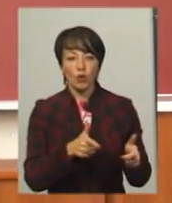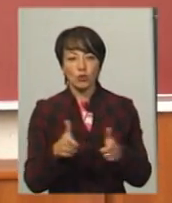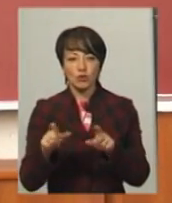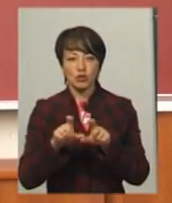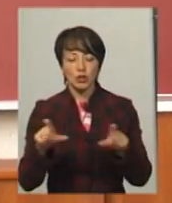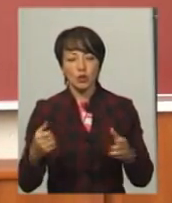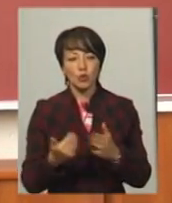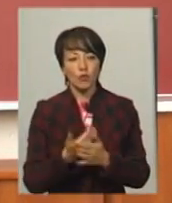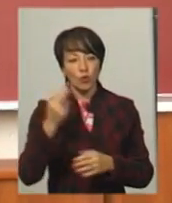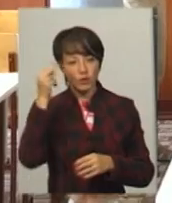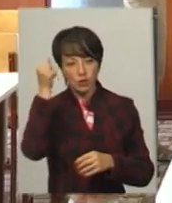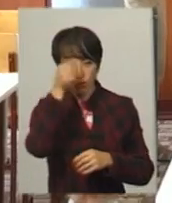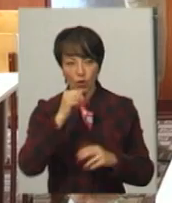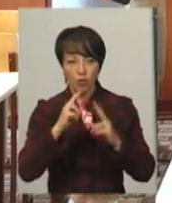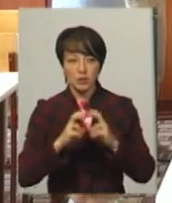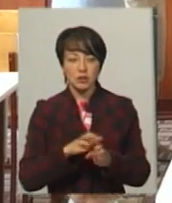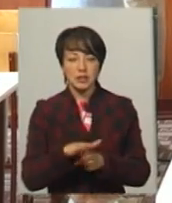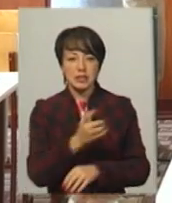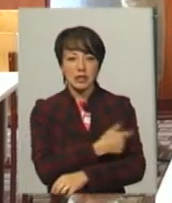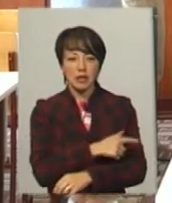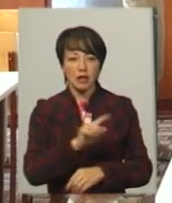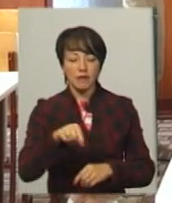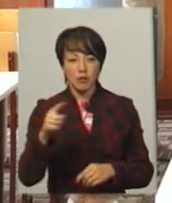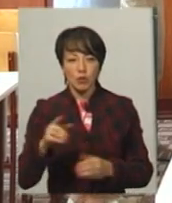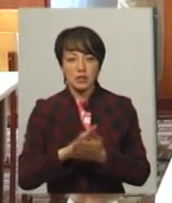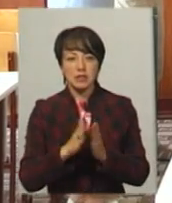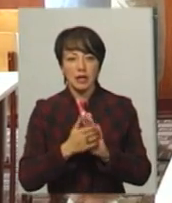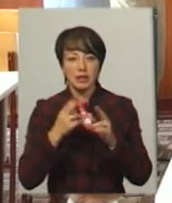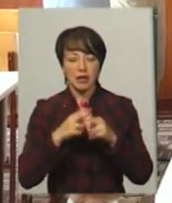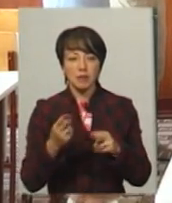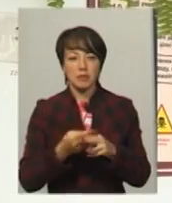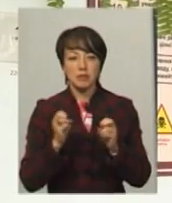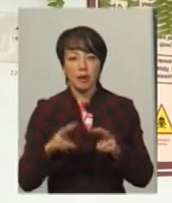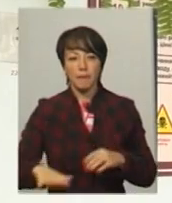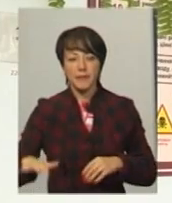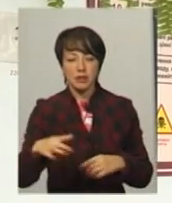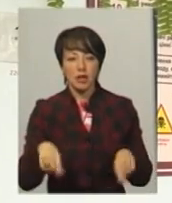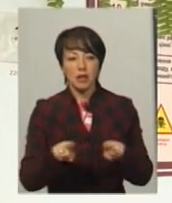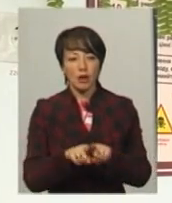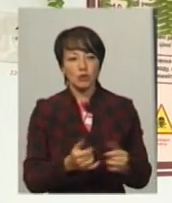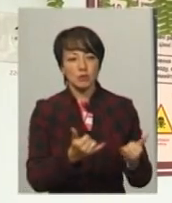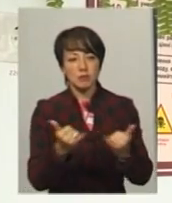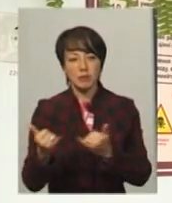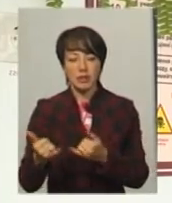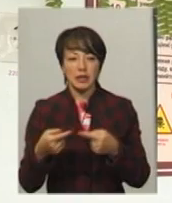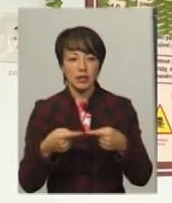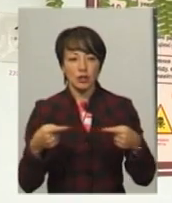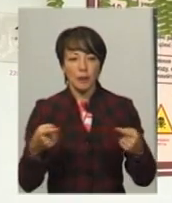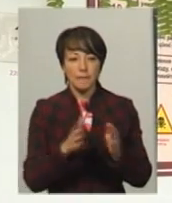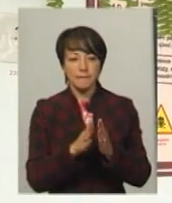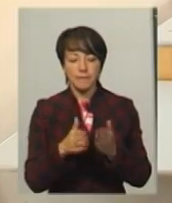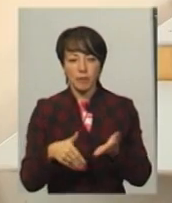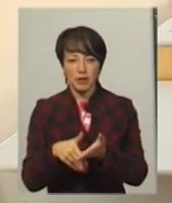нового навчального року. Вони обстежують дотримання санітарних вимог, стан техніки безпеки приміщення, а також забезпечення дидактичними та